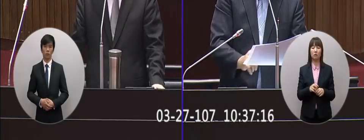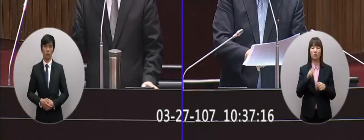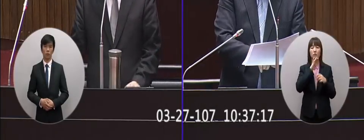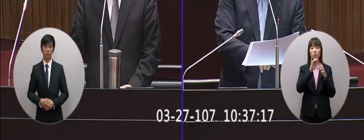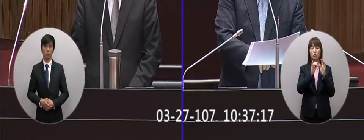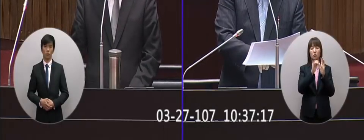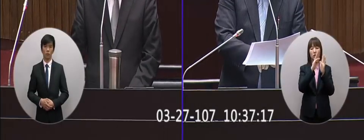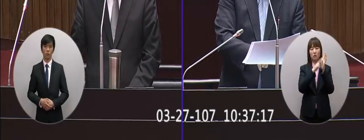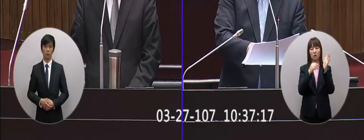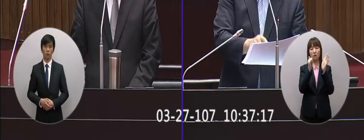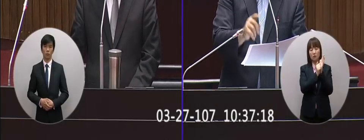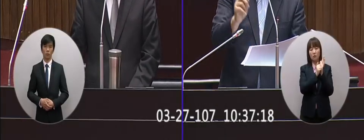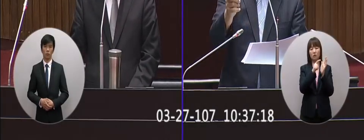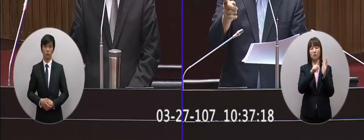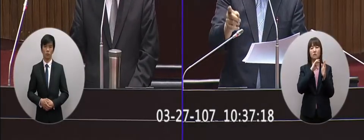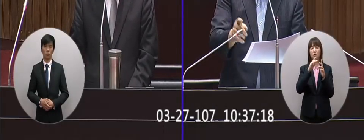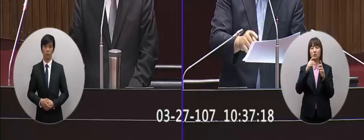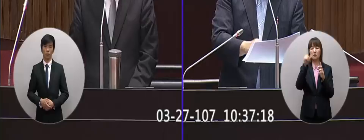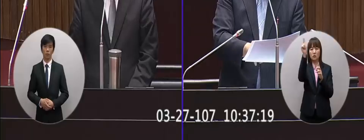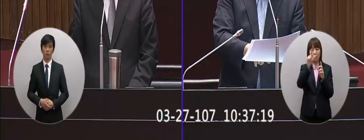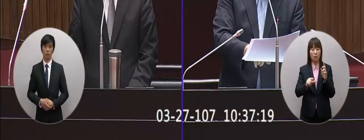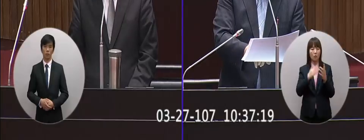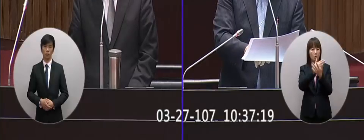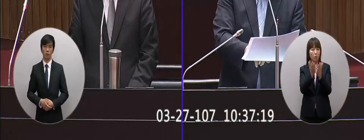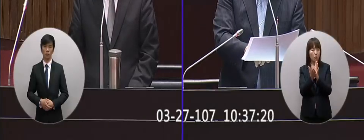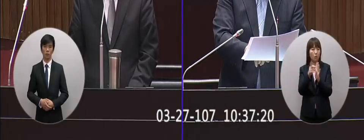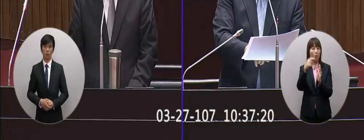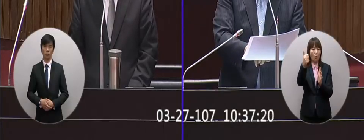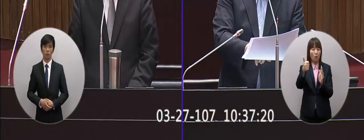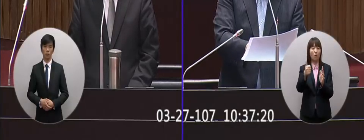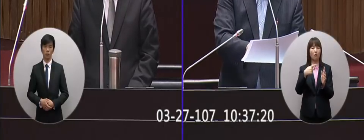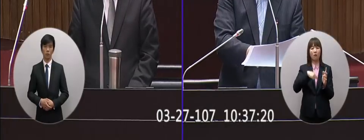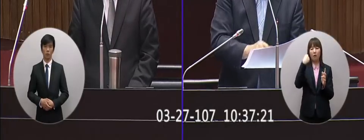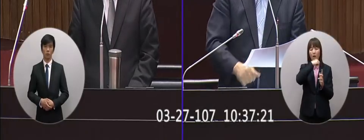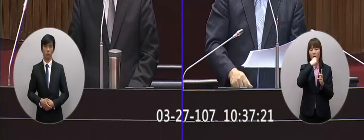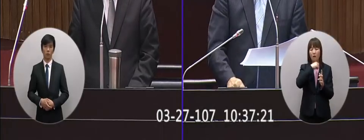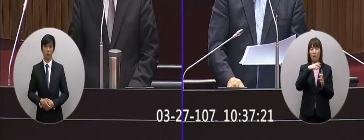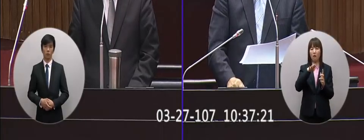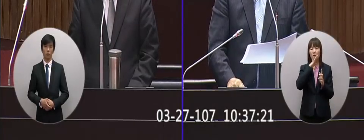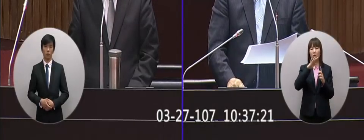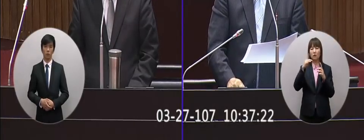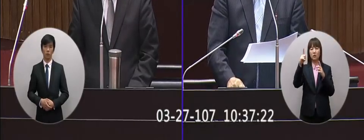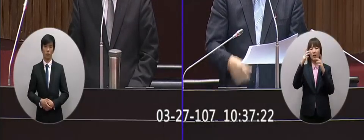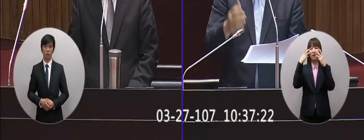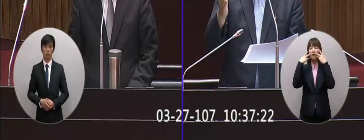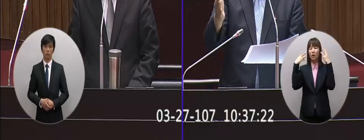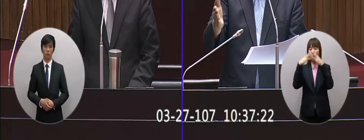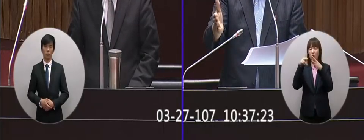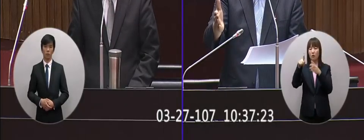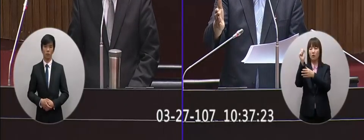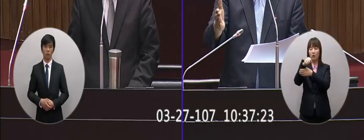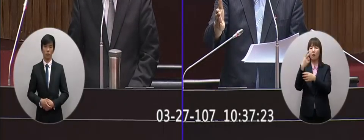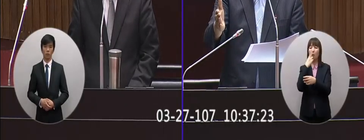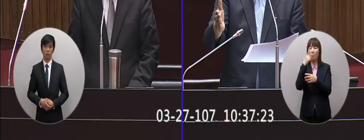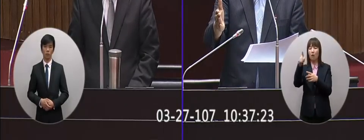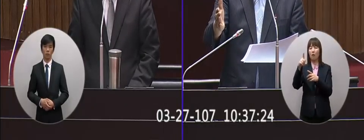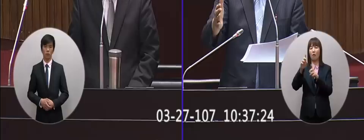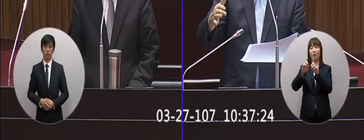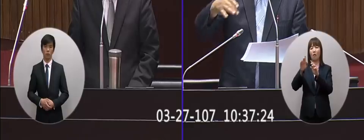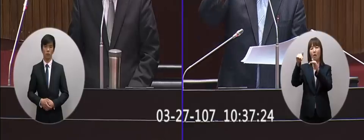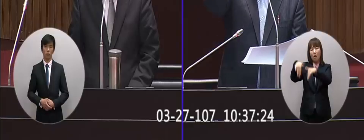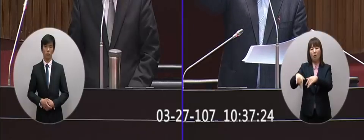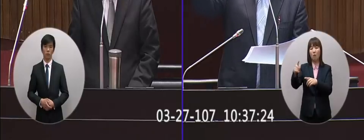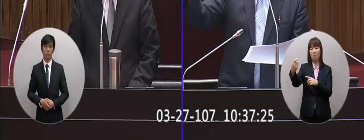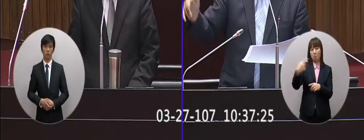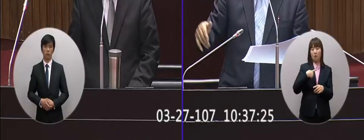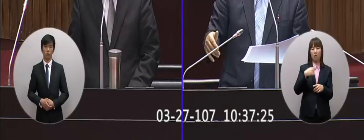纽西兰、意大利等等都很好。而台湾呢，连肯亚都赢我们呢。肯亚那个落后的国家，